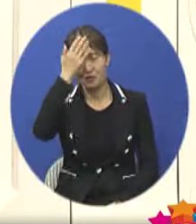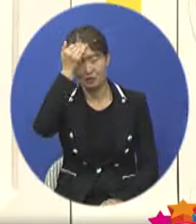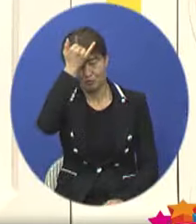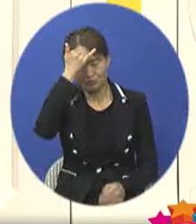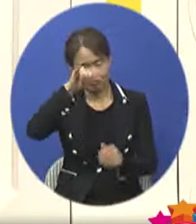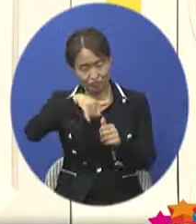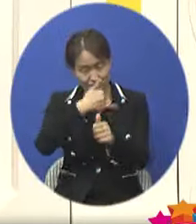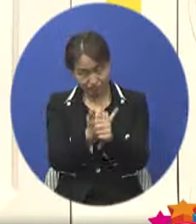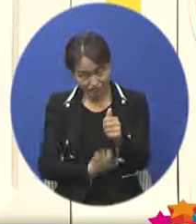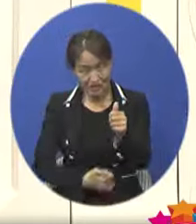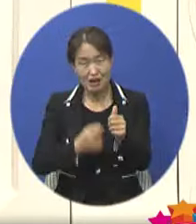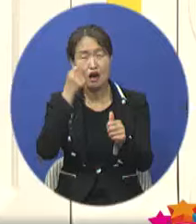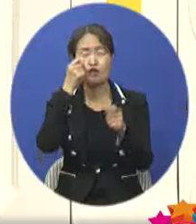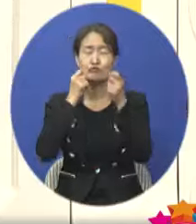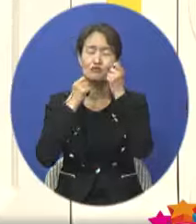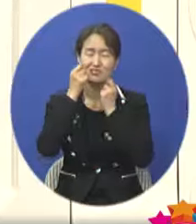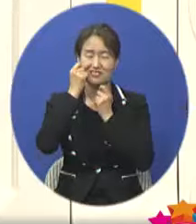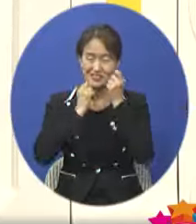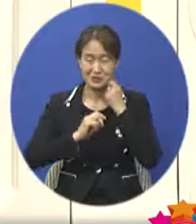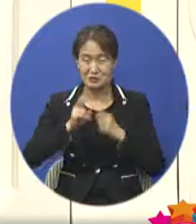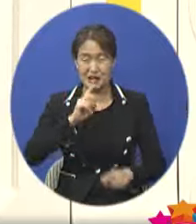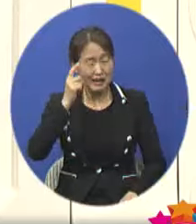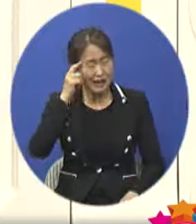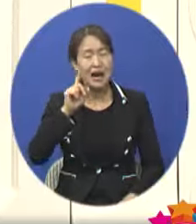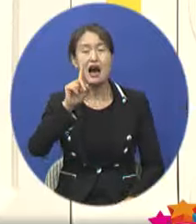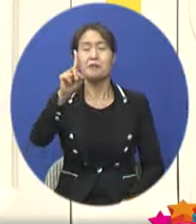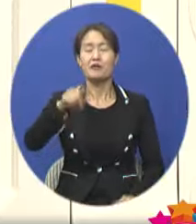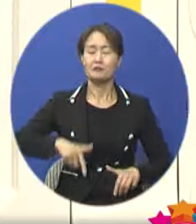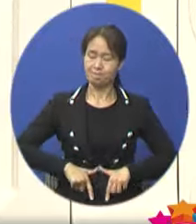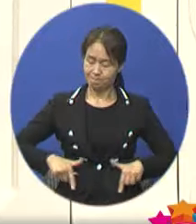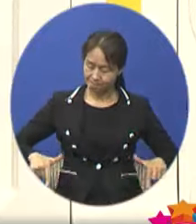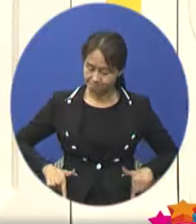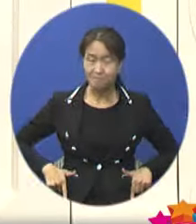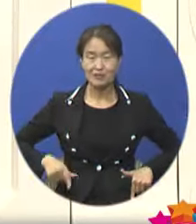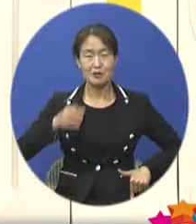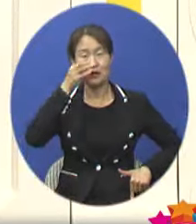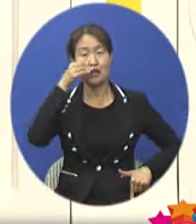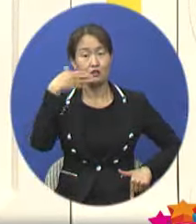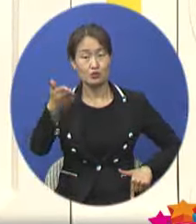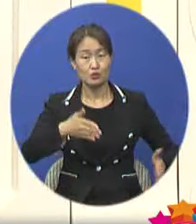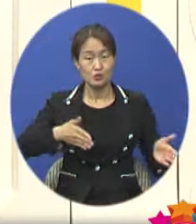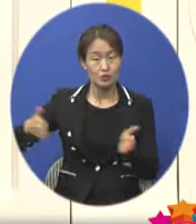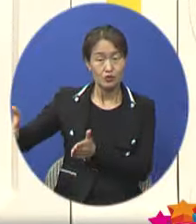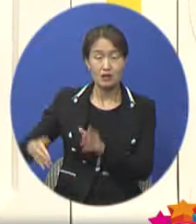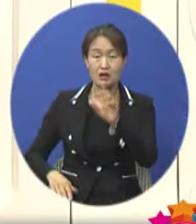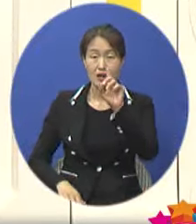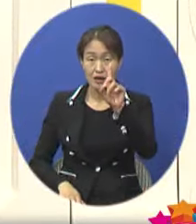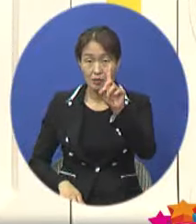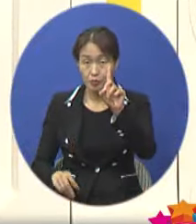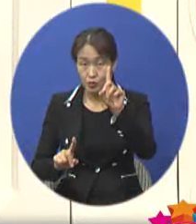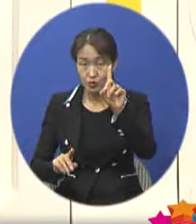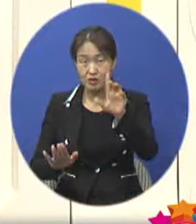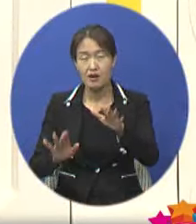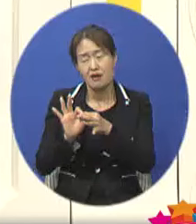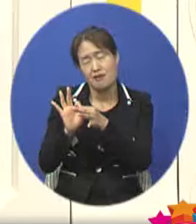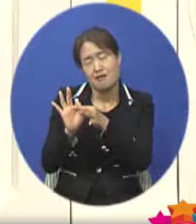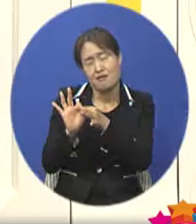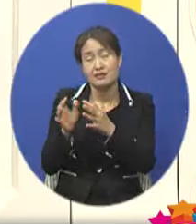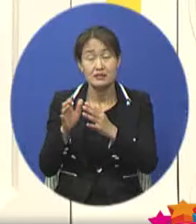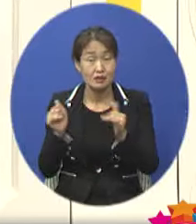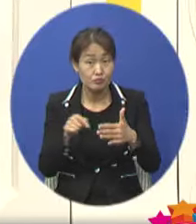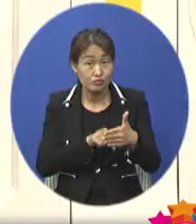불여자놉니다. 그 시대. 내가 오늘 한 번은 내가 그냥 그냥 너그럽게 넘어갈게. 예. 그리고 이부영 씨. 예예. 예. 이부영 씨 팬 중에